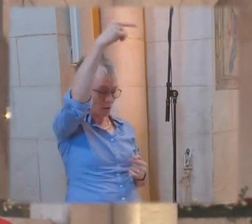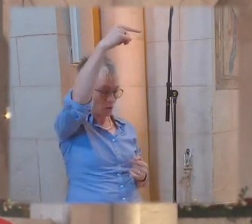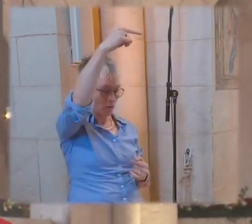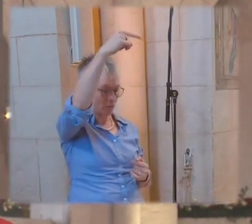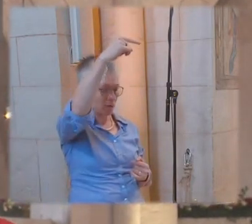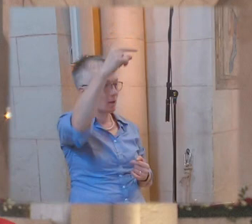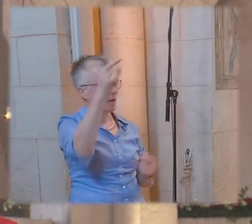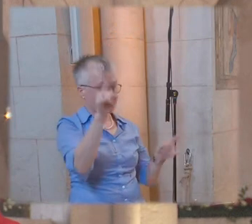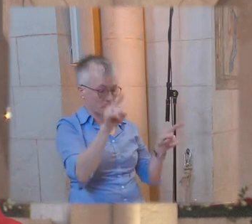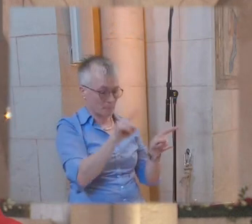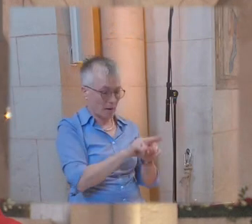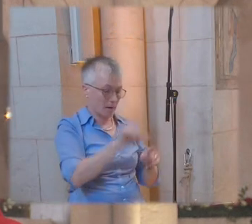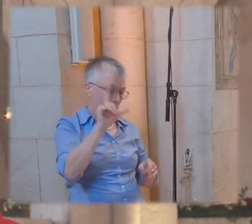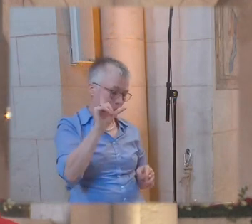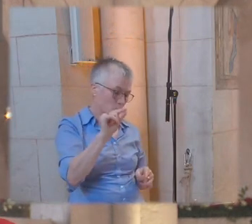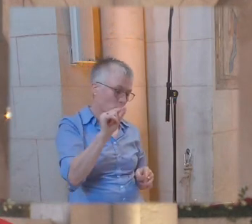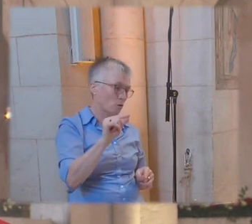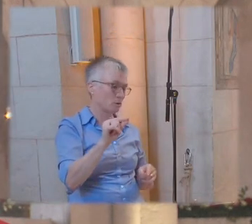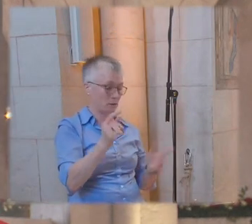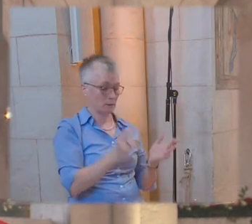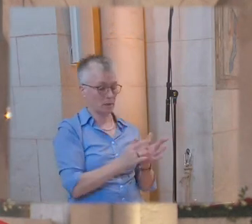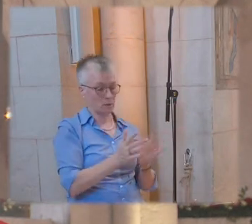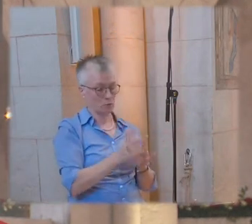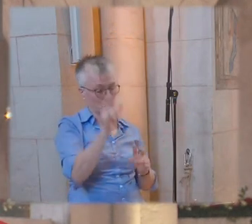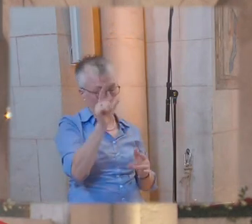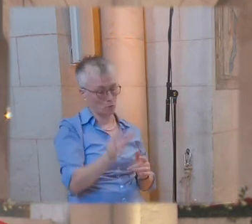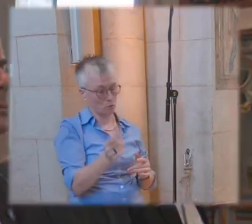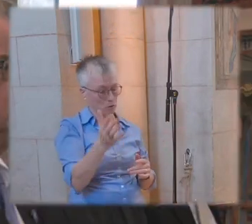herabgestiegen ist, der Menschensohn.